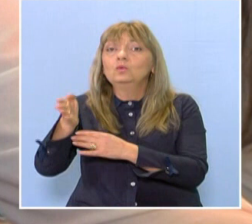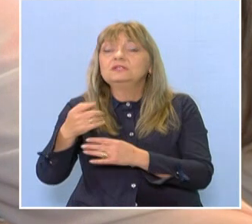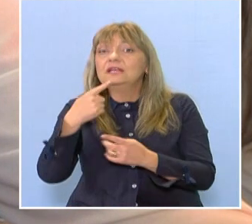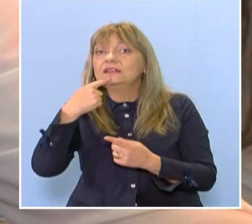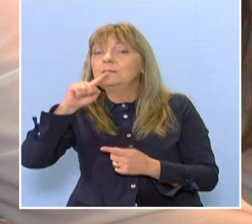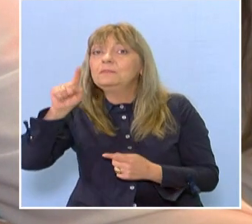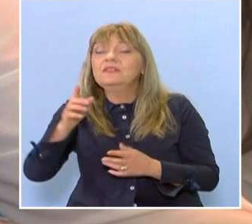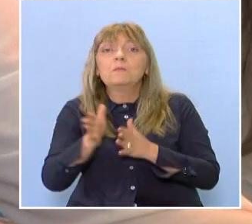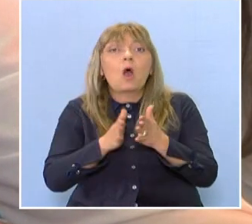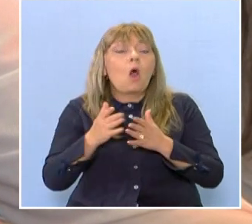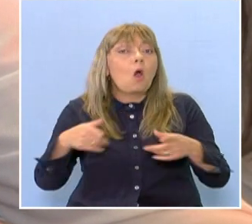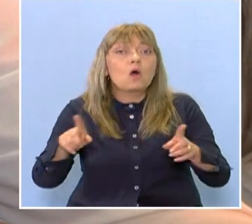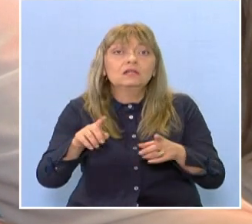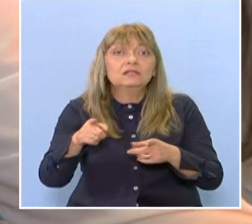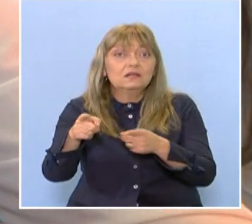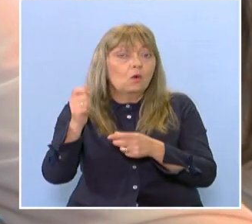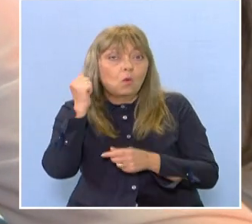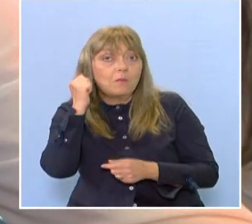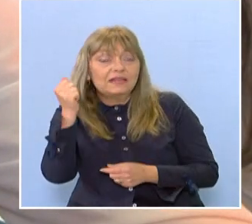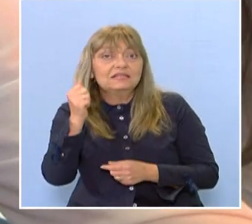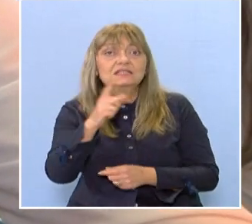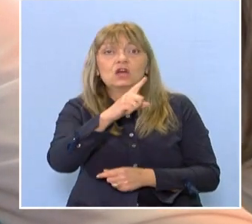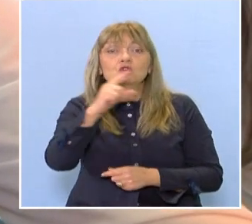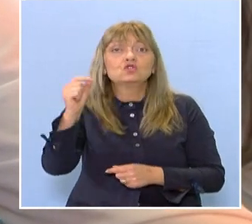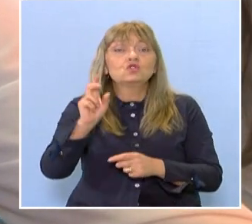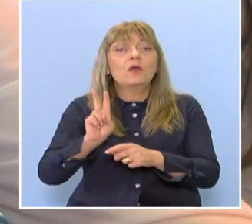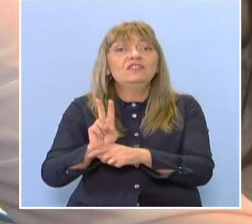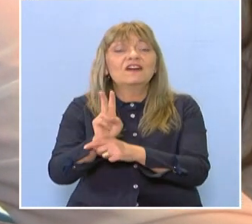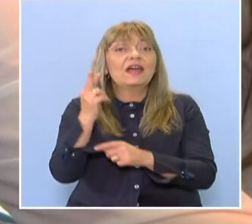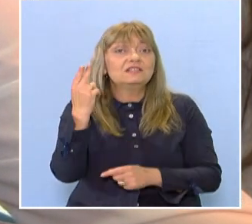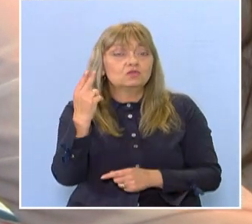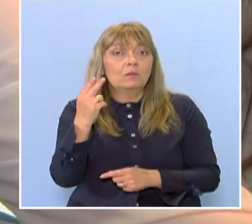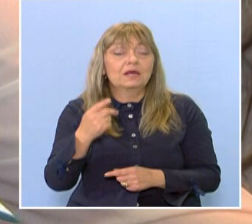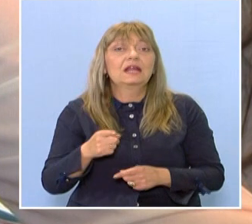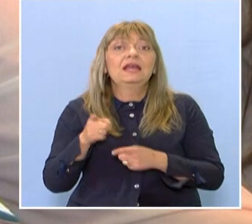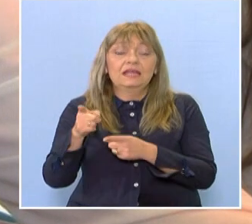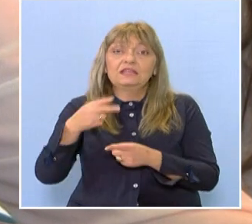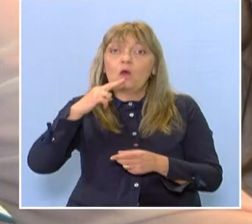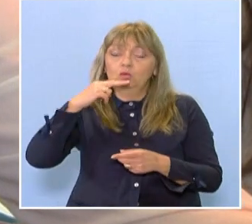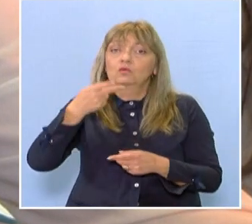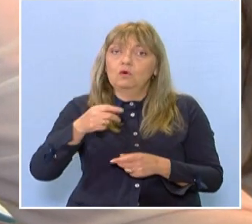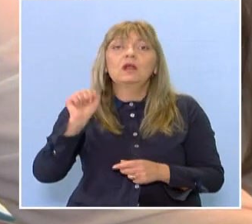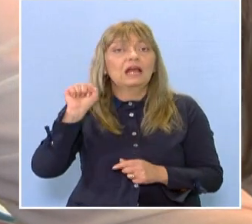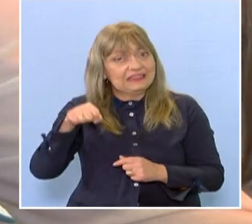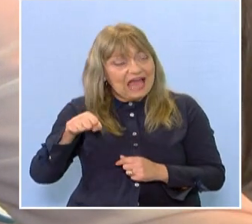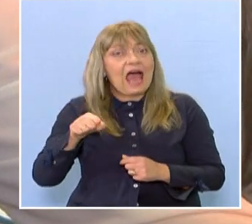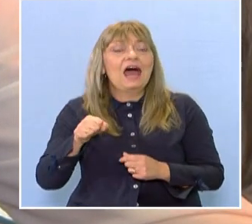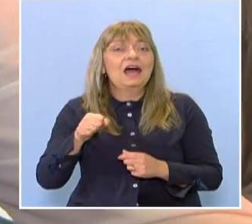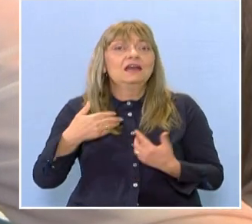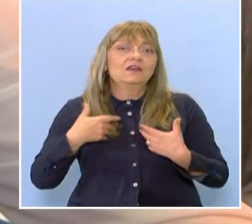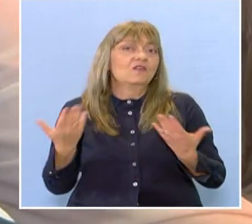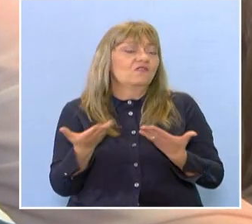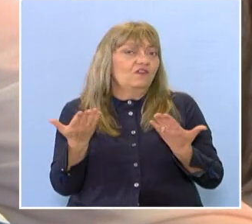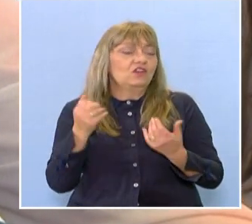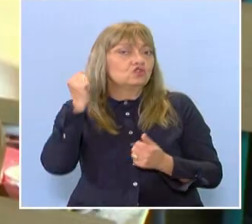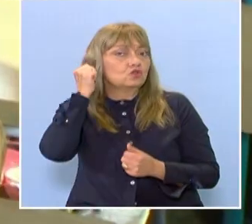хората дали са звъннали на 112. Много се изплаших. Те ми казаха, че са звъннали и аз